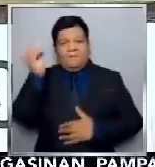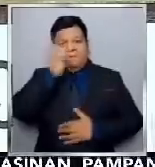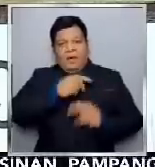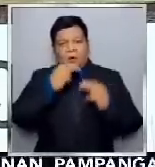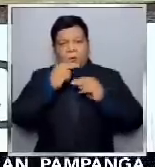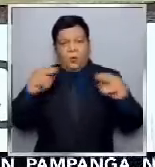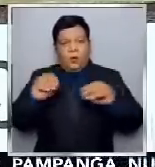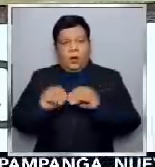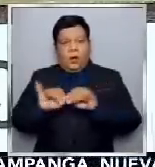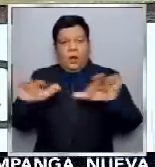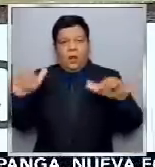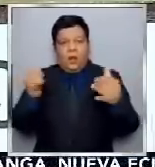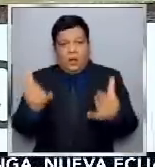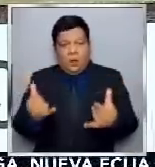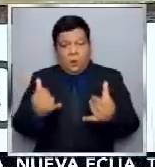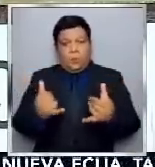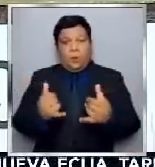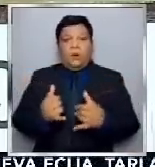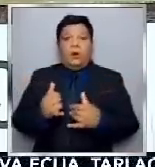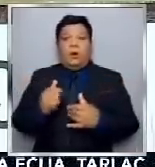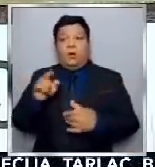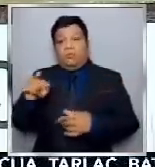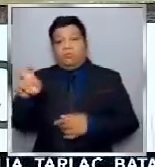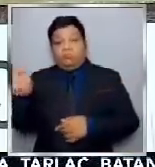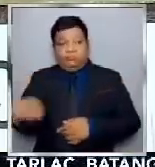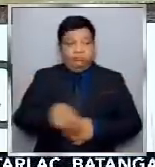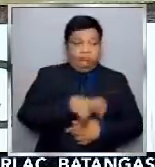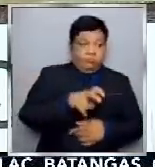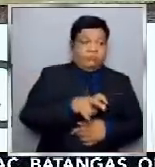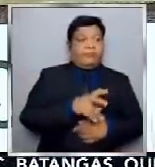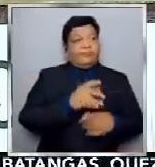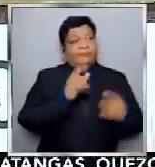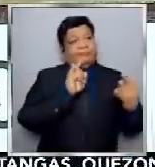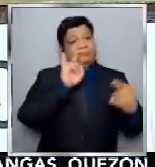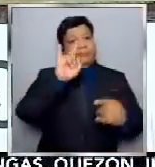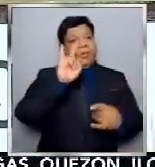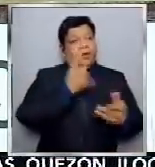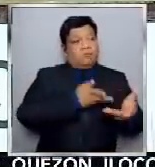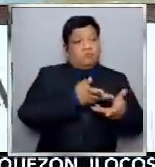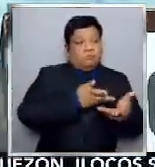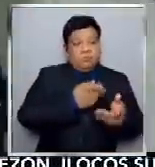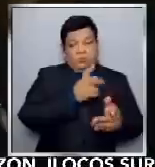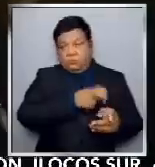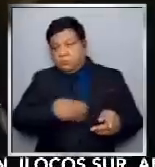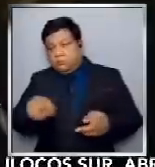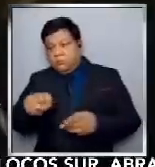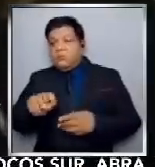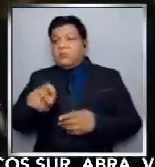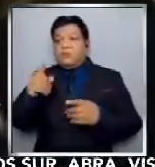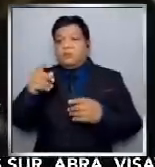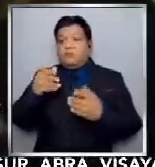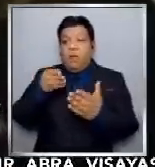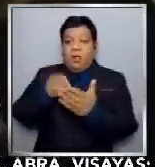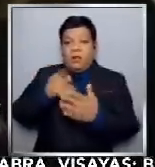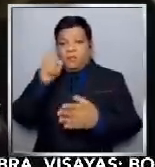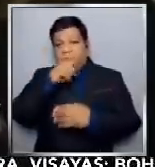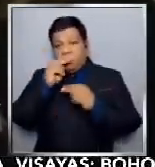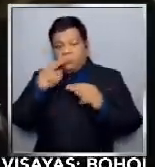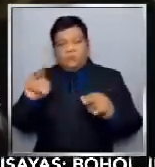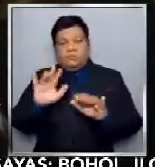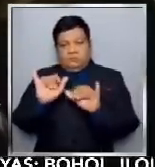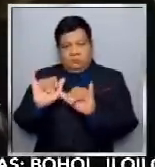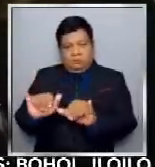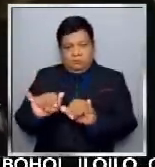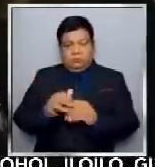ngayon. Hindi naman pwede spokesperson ka na tapos maglalabanan mo pa yung fake news. Isa si Jimenez sa mga opisyal